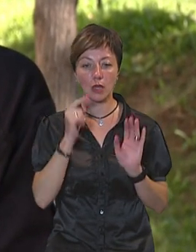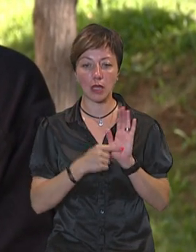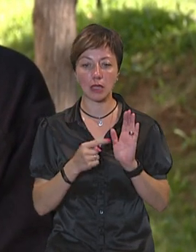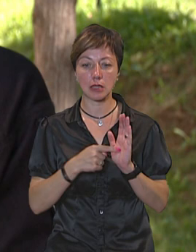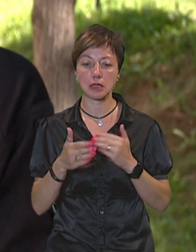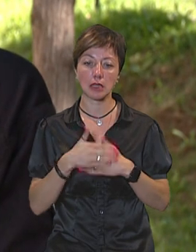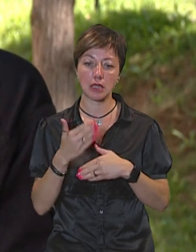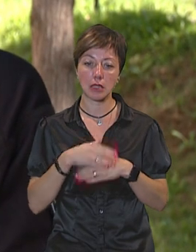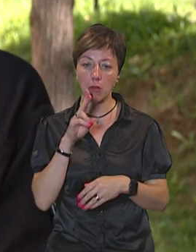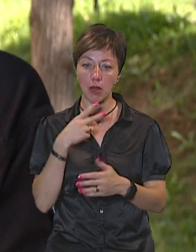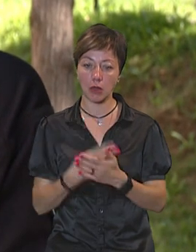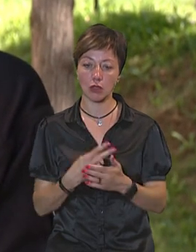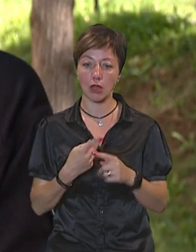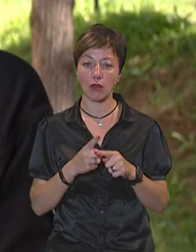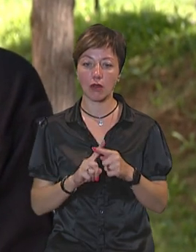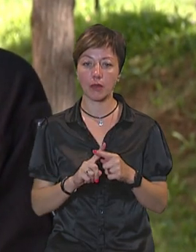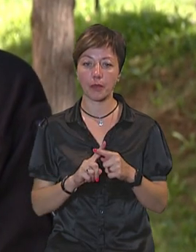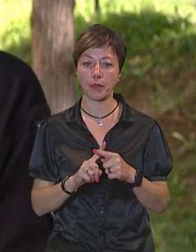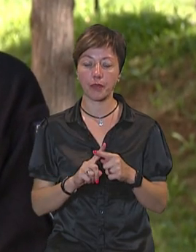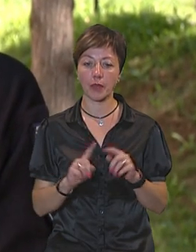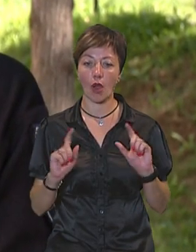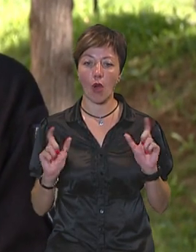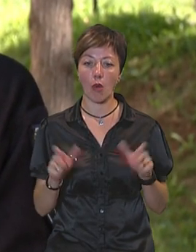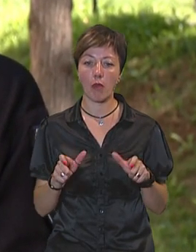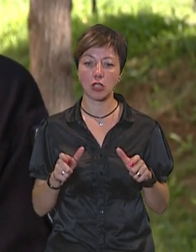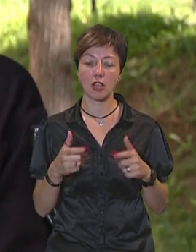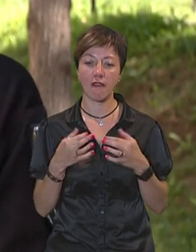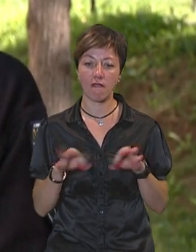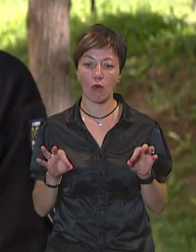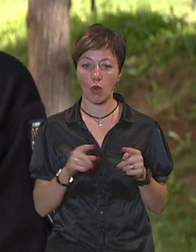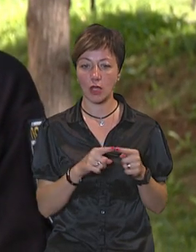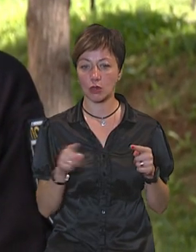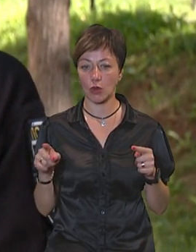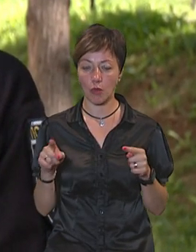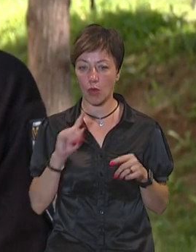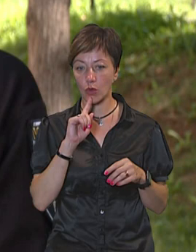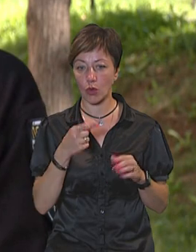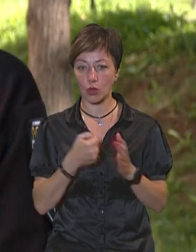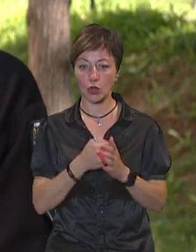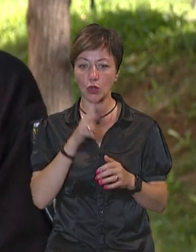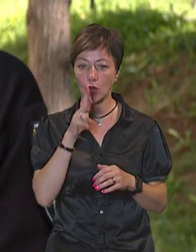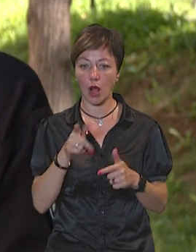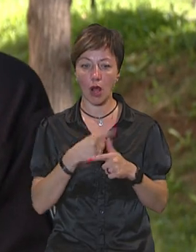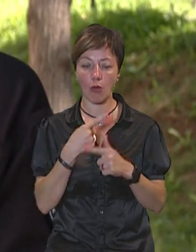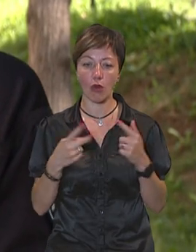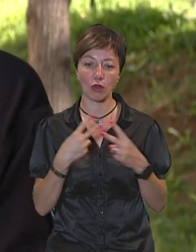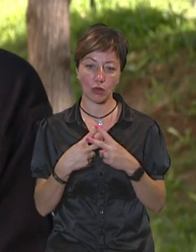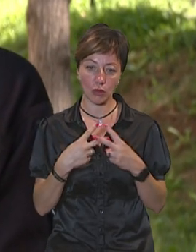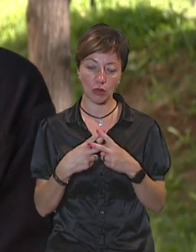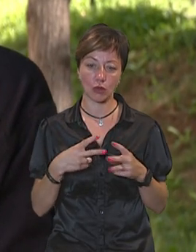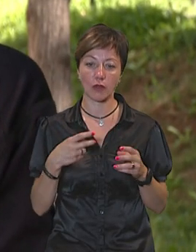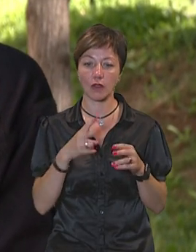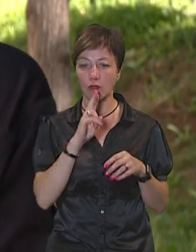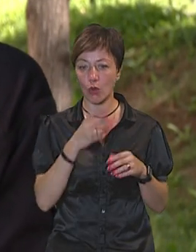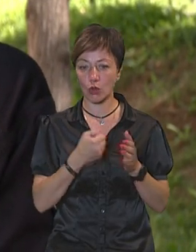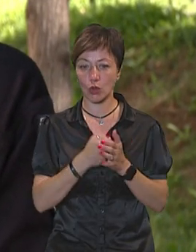Санкція статті передбачає покарання у вигляді обмеження волі строком від 1 до 3 років або позбавлення волі строком